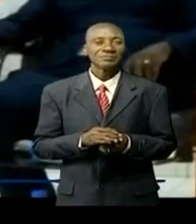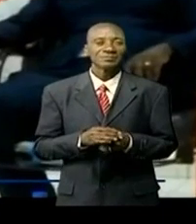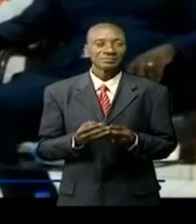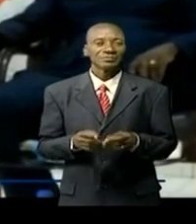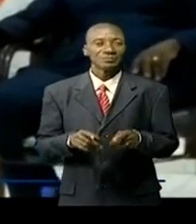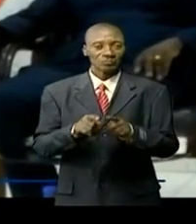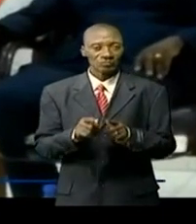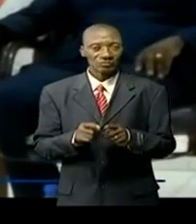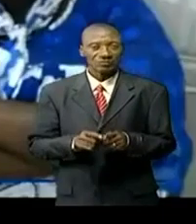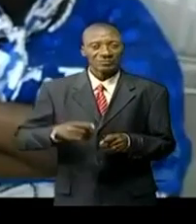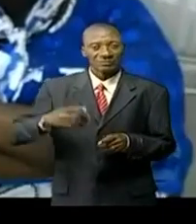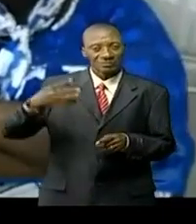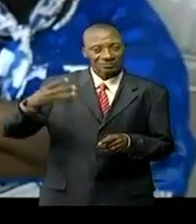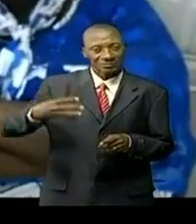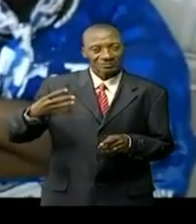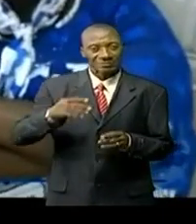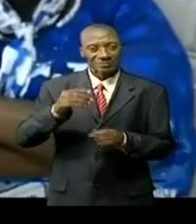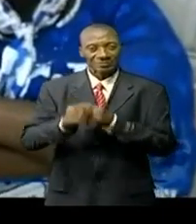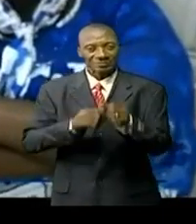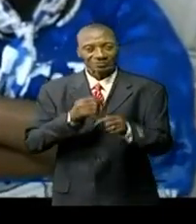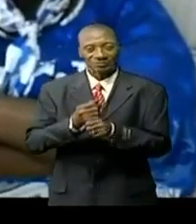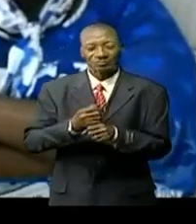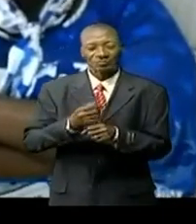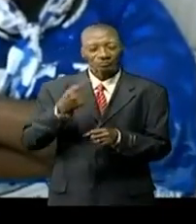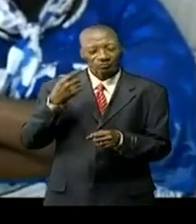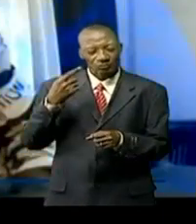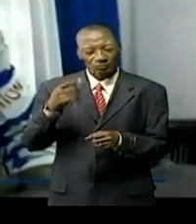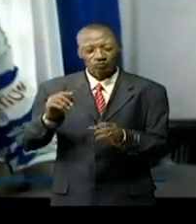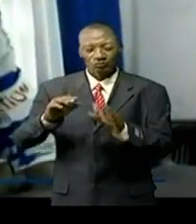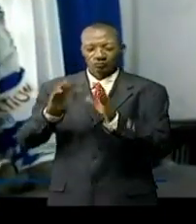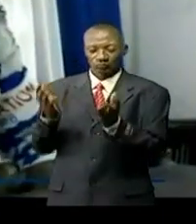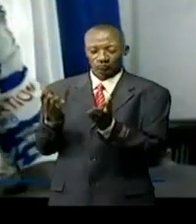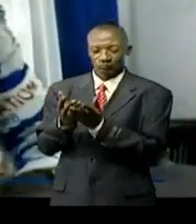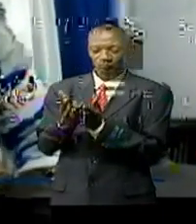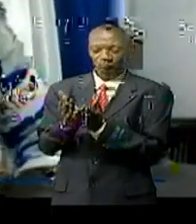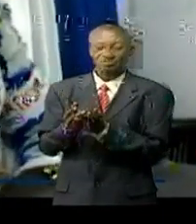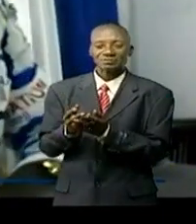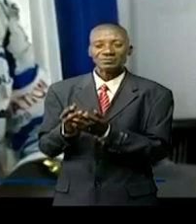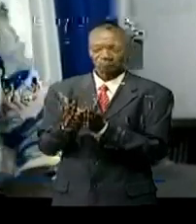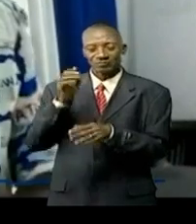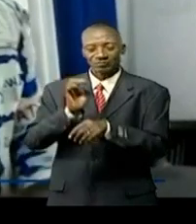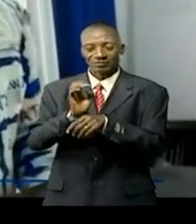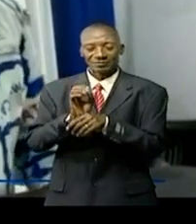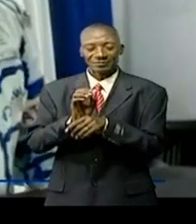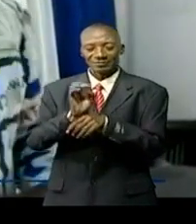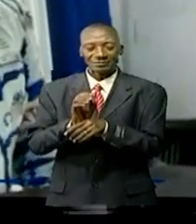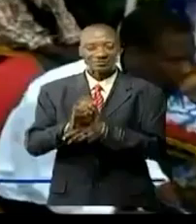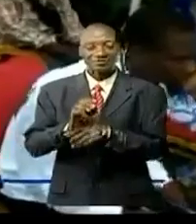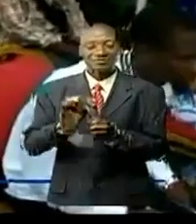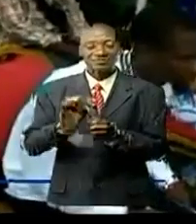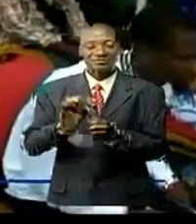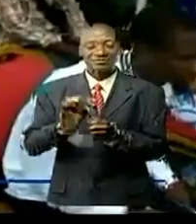de la 155e communauté baptiste au Congo, le secrétaire général adjoint de la CBECO a